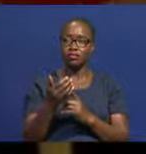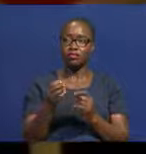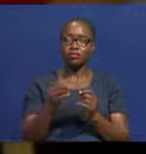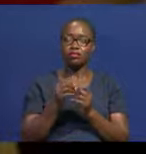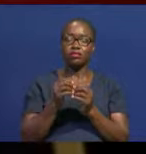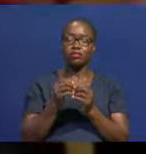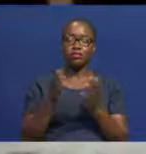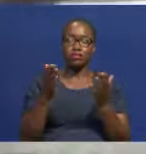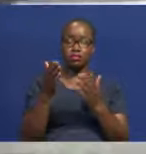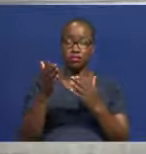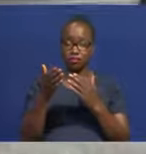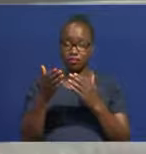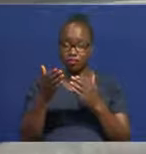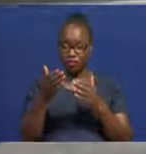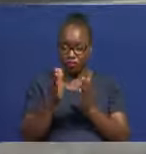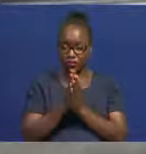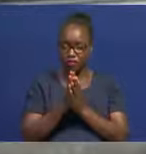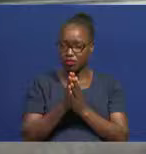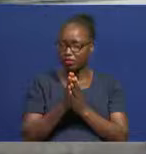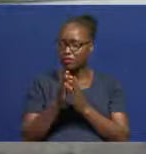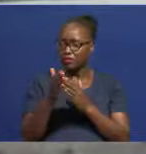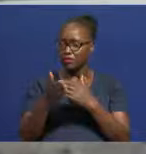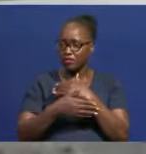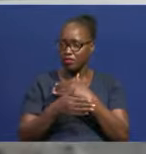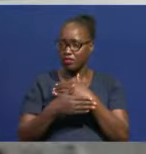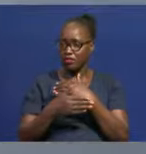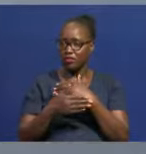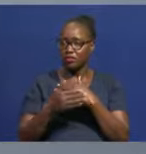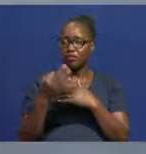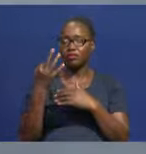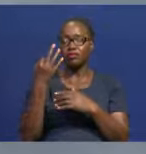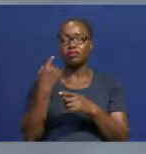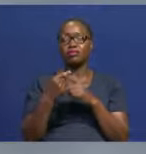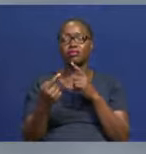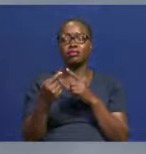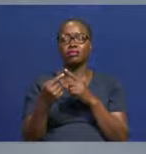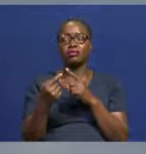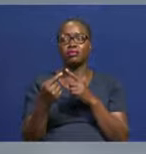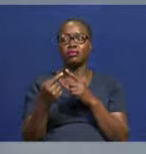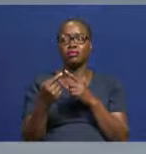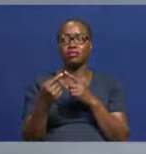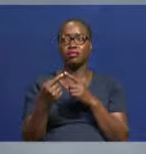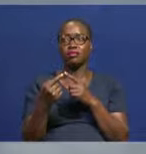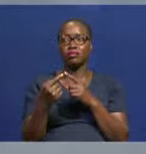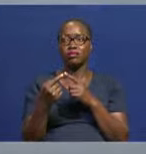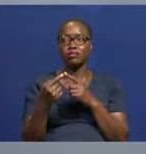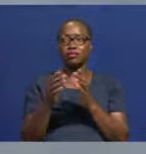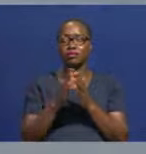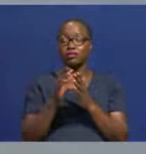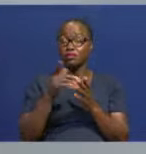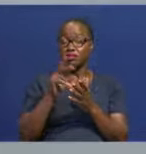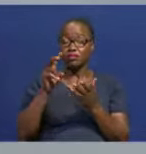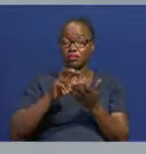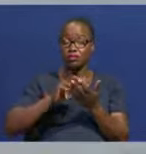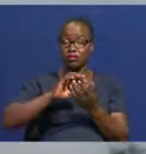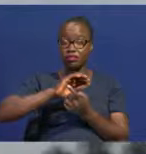katikati. Nilikuwa paratrooper kwa muda wa miaka 3. Wale wanaruka kwa mavuli ni askari